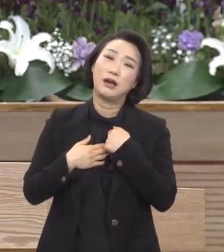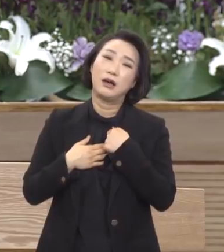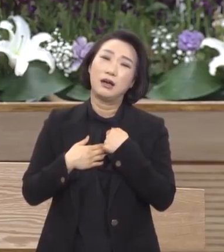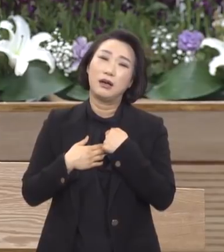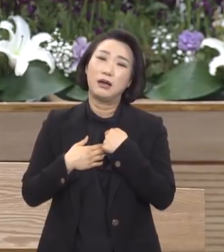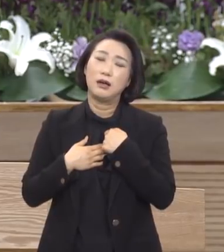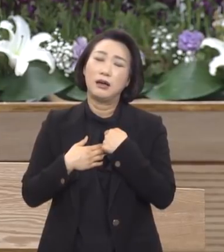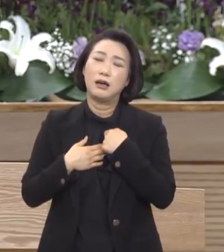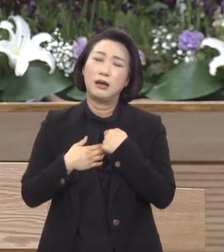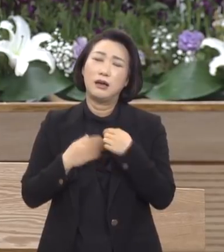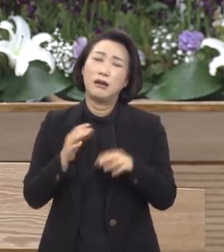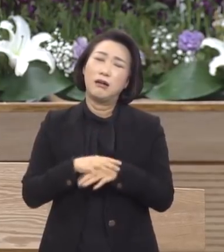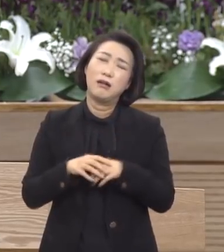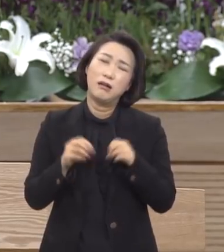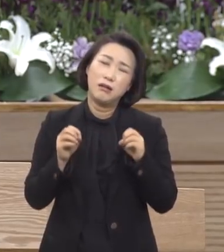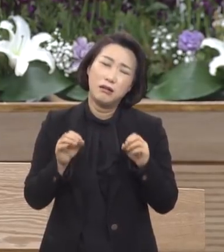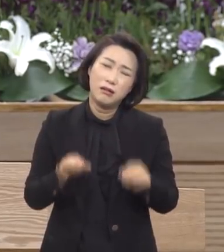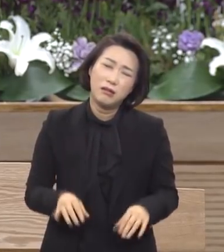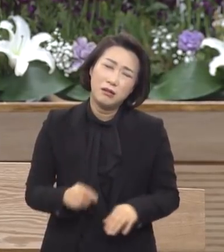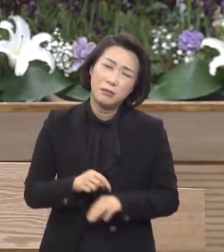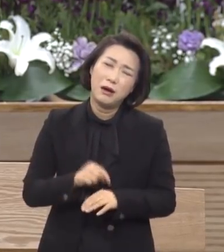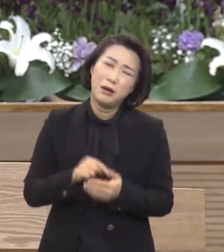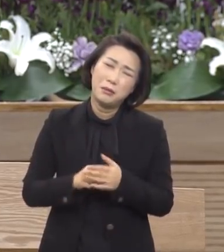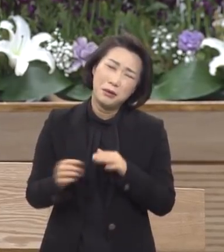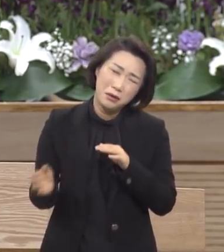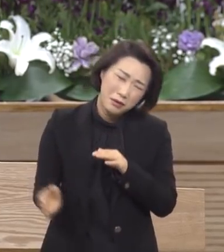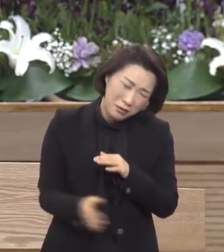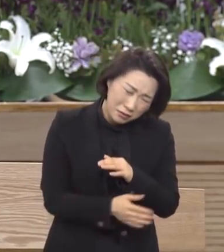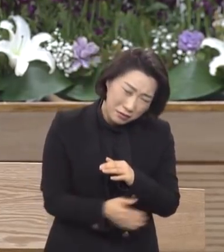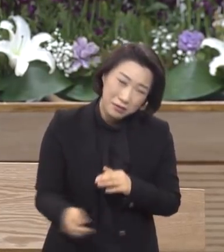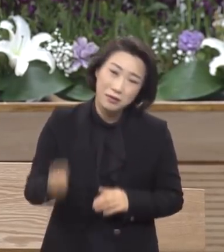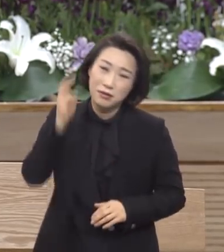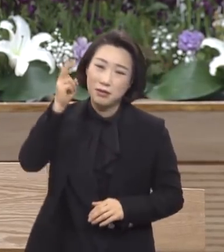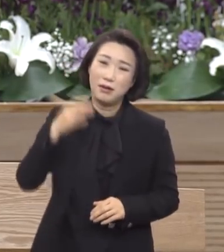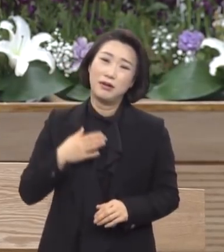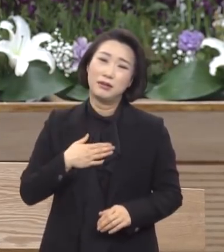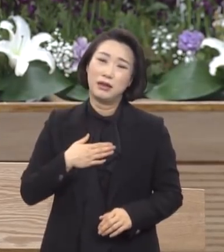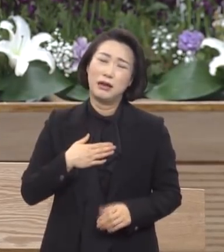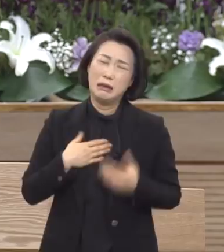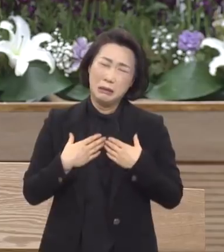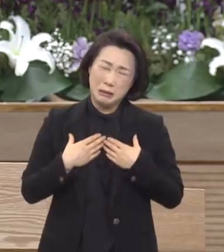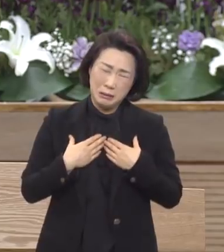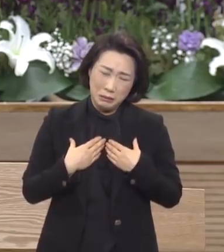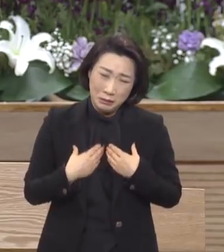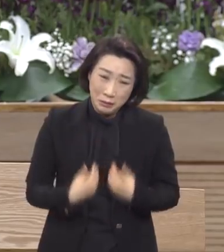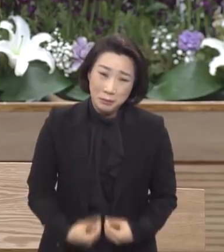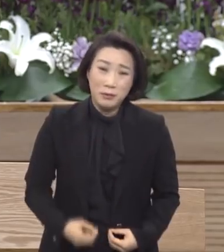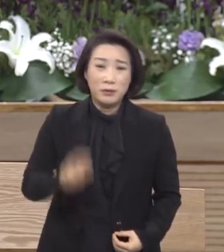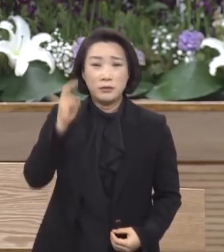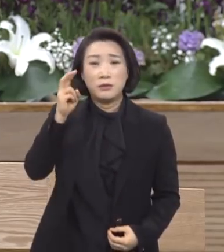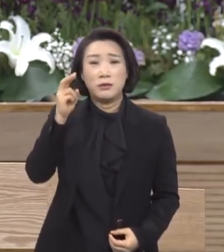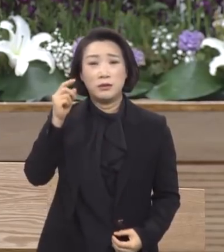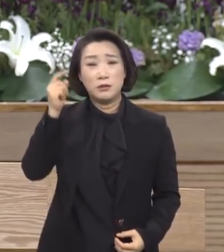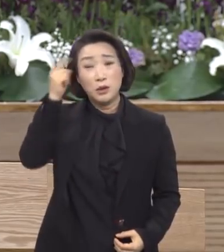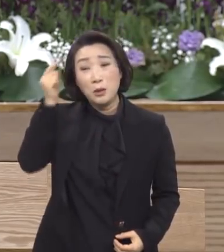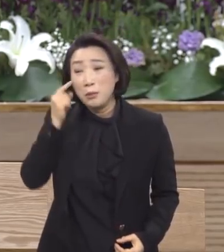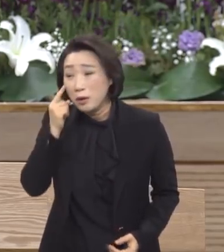너무 허망하지 않겠어? 어? 얼마나 절망적이겠어? 생각 한번